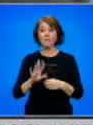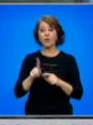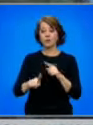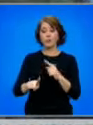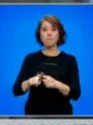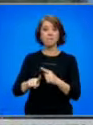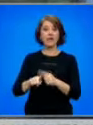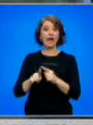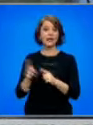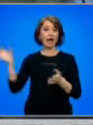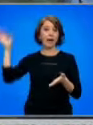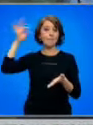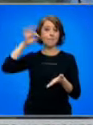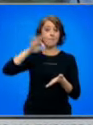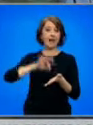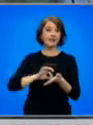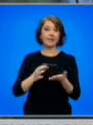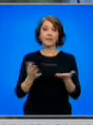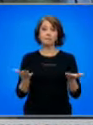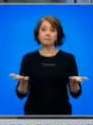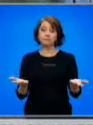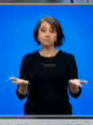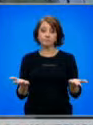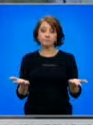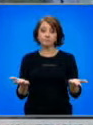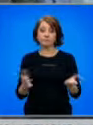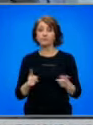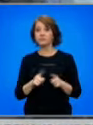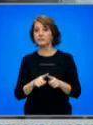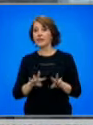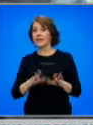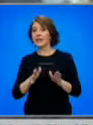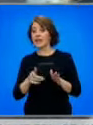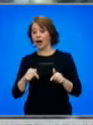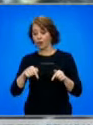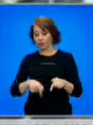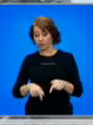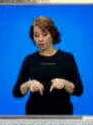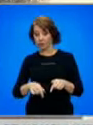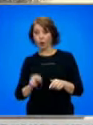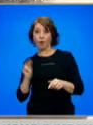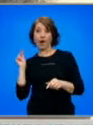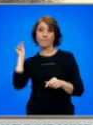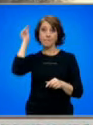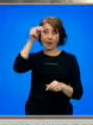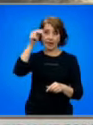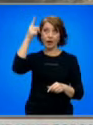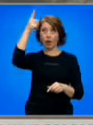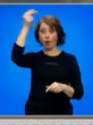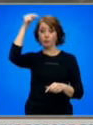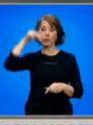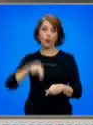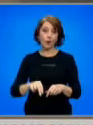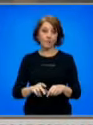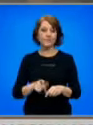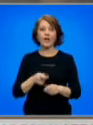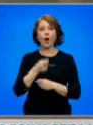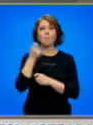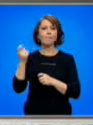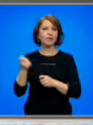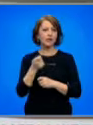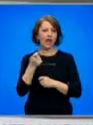паднала, предполагам, от горето. Няма откъде друга, да? Или някой отдолу я метна нарочно, не знам. От пожарната нито потвърдиха,